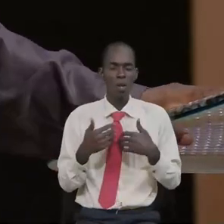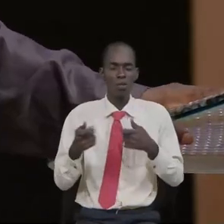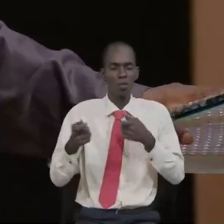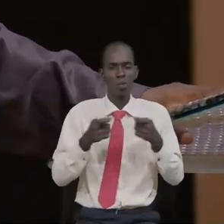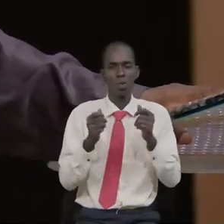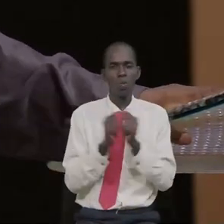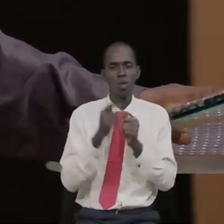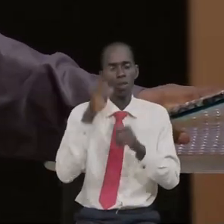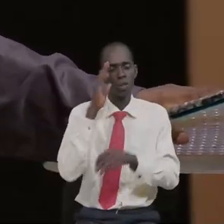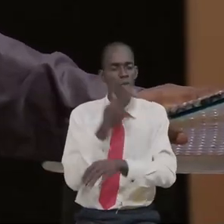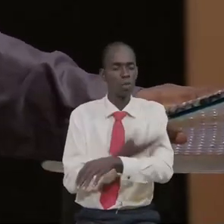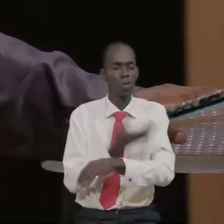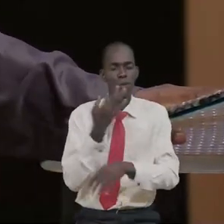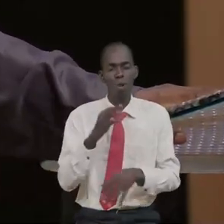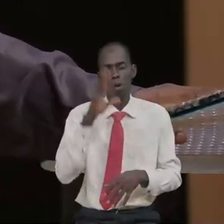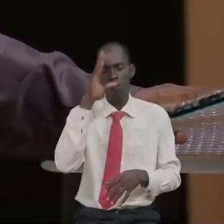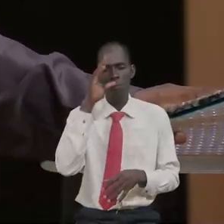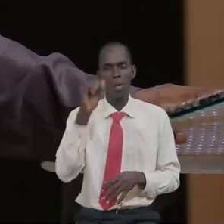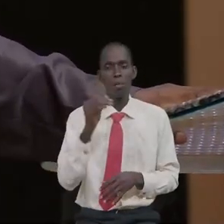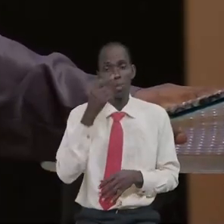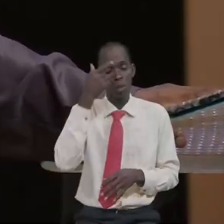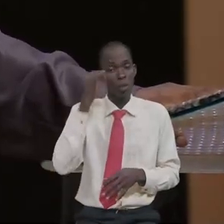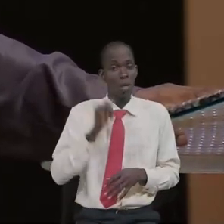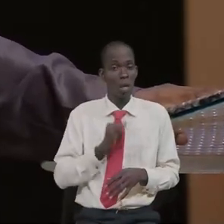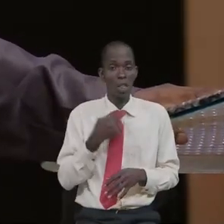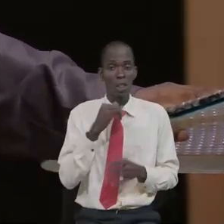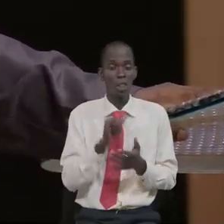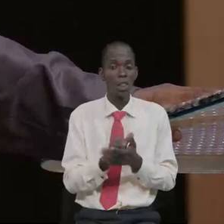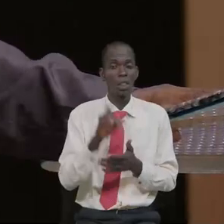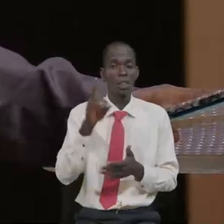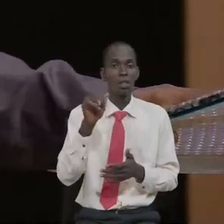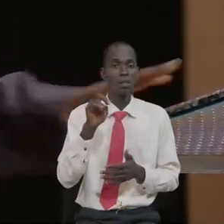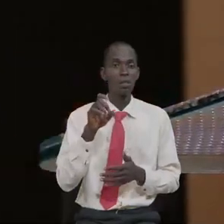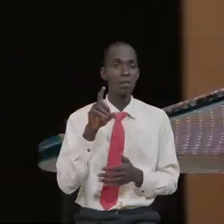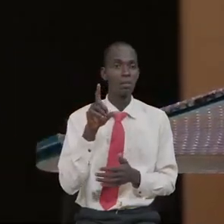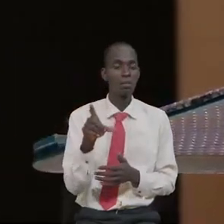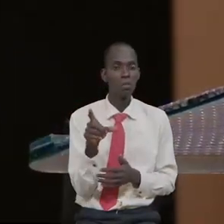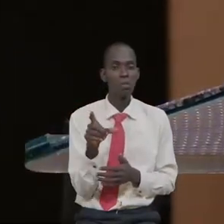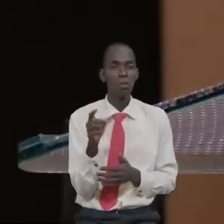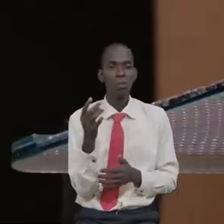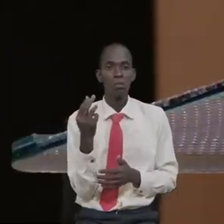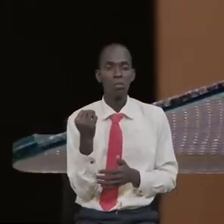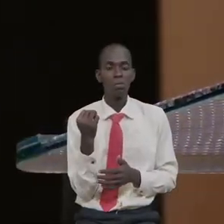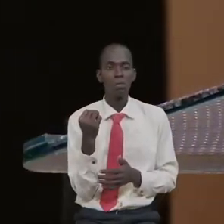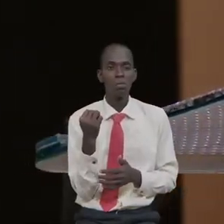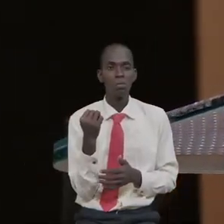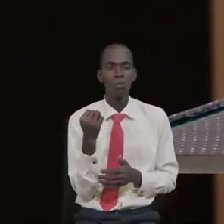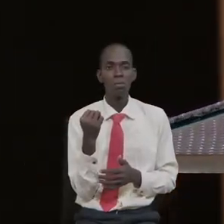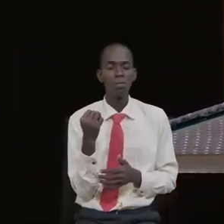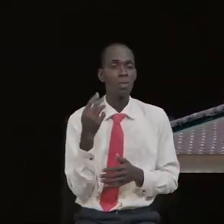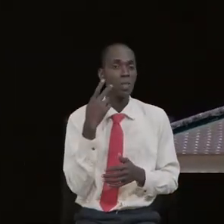parce que Daniel était fidèle. Ils avaient la domination avec le Fils de l'homme, le Seigneur Jésus-Christ. Et